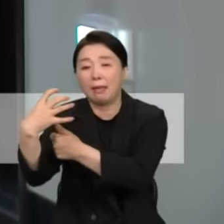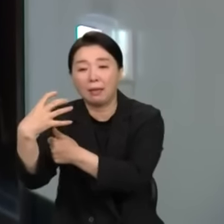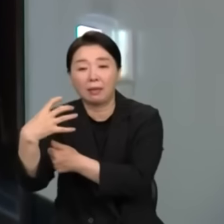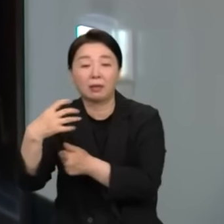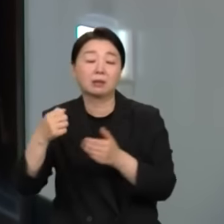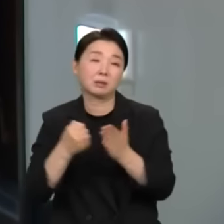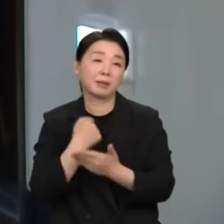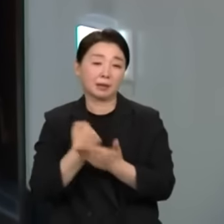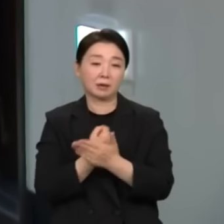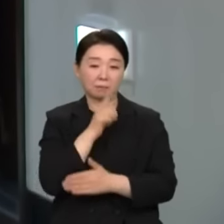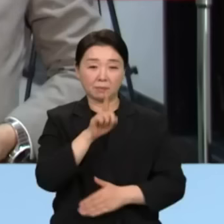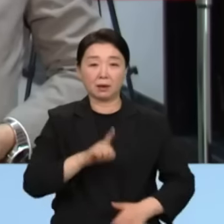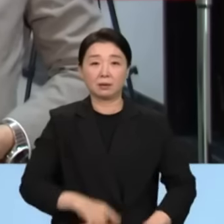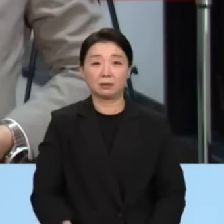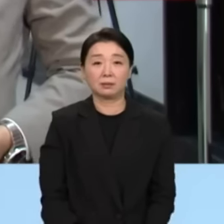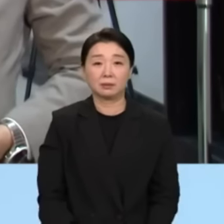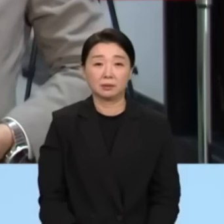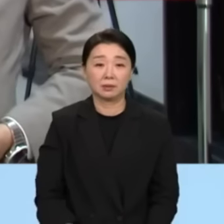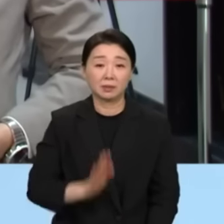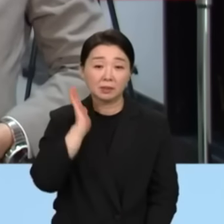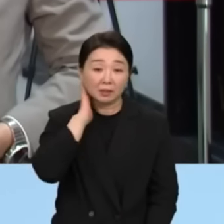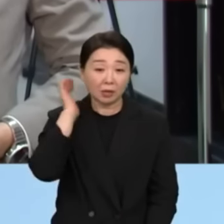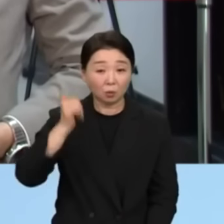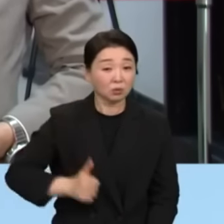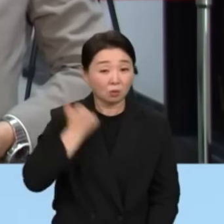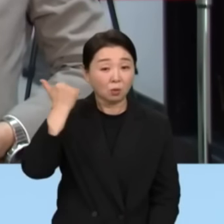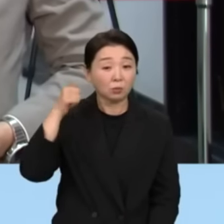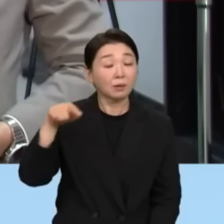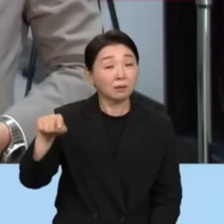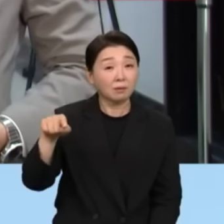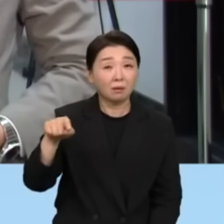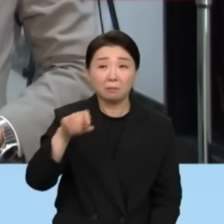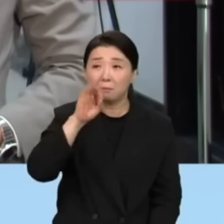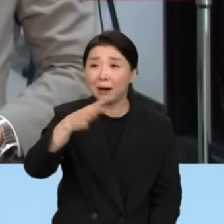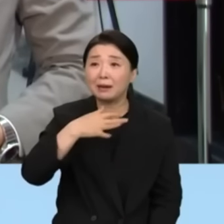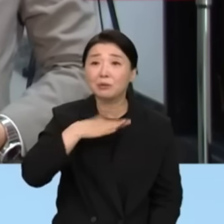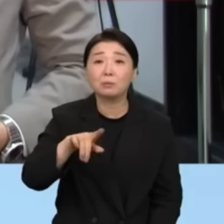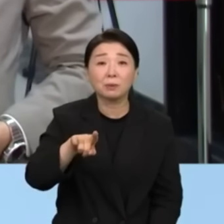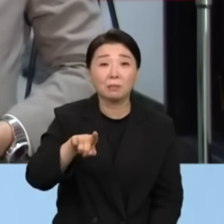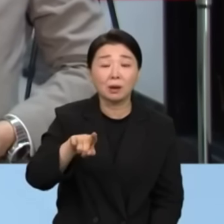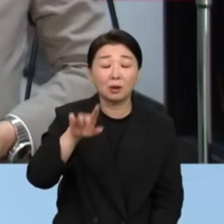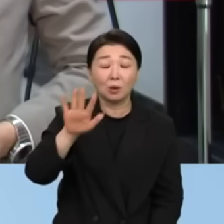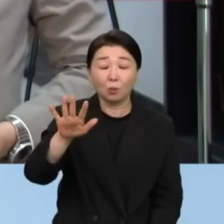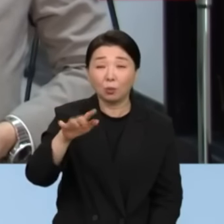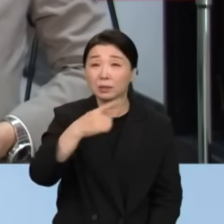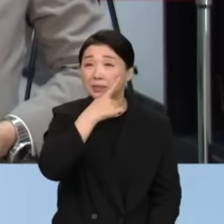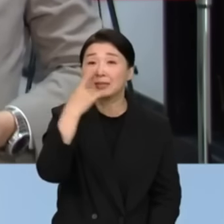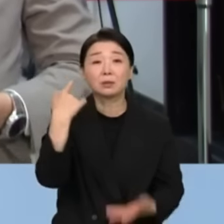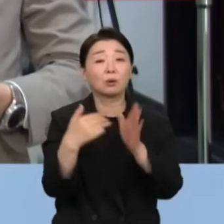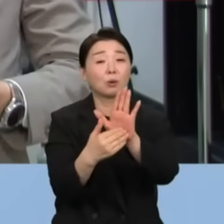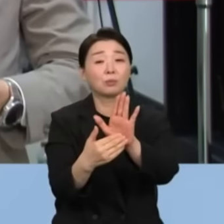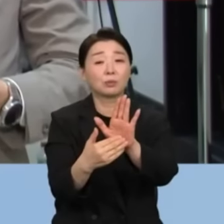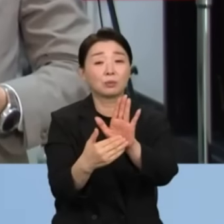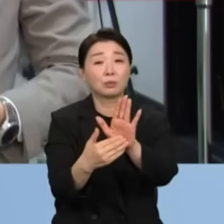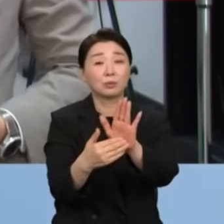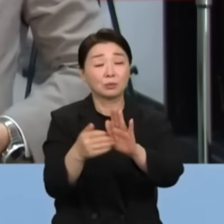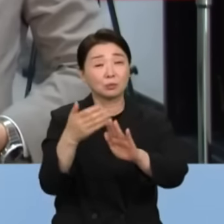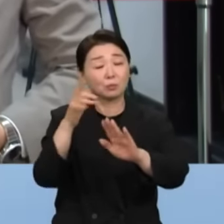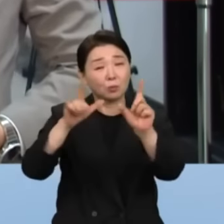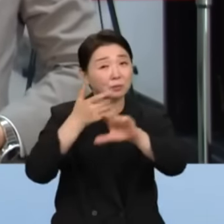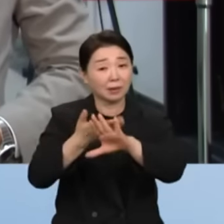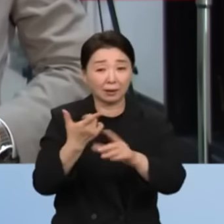의미였다고 말했습니다. 네, VIP 경로설 그런 말 안 해왔다고 했었는데 오늘은 증언을 거부했군요. 좀 달라진 모습